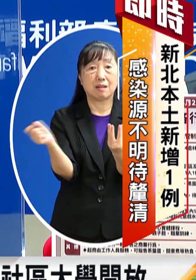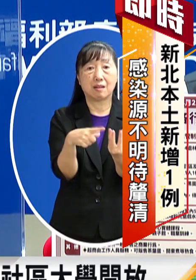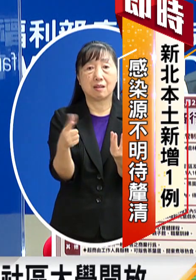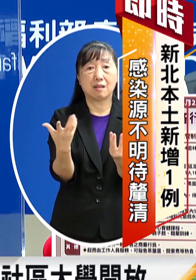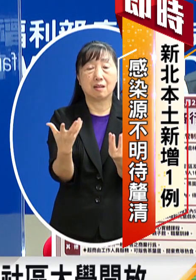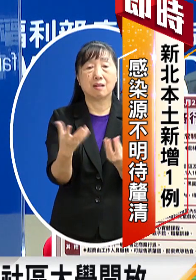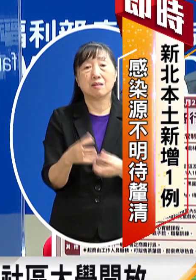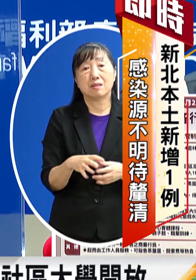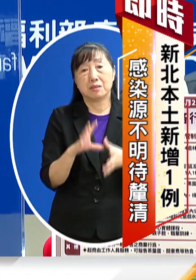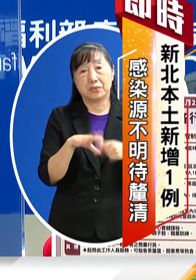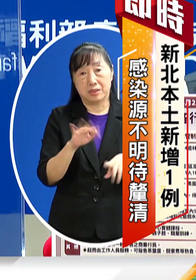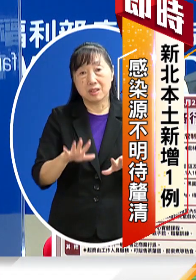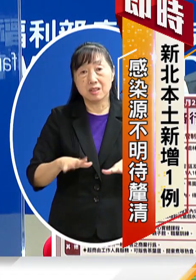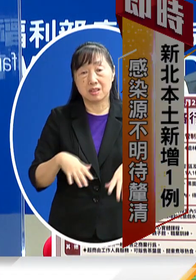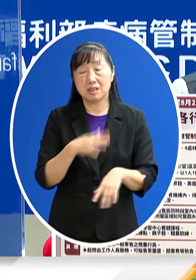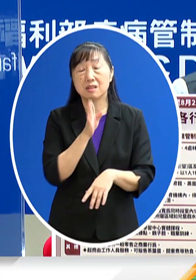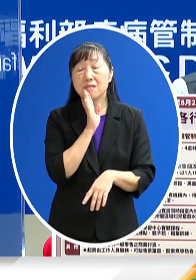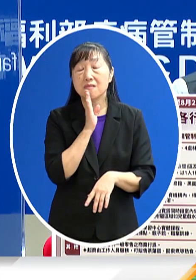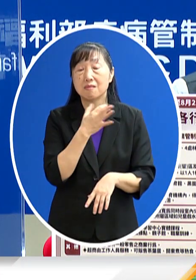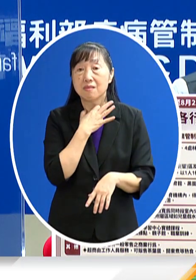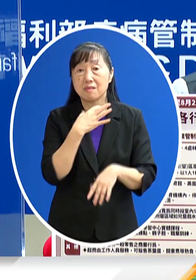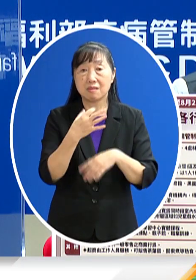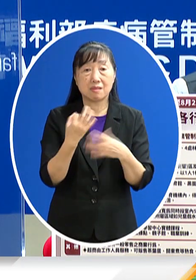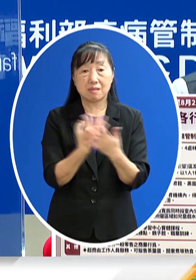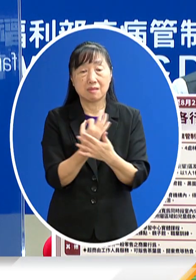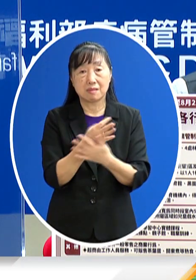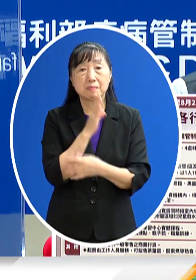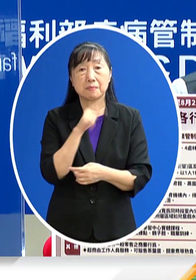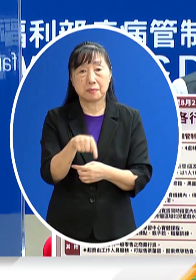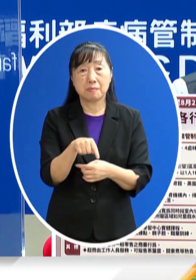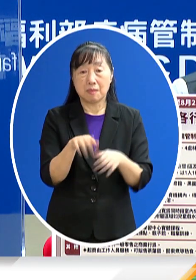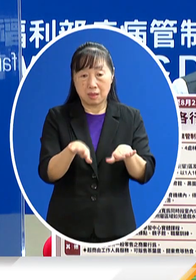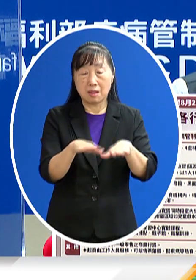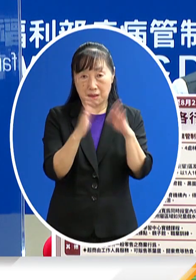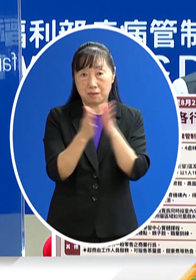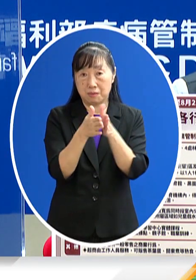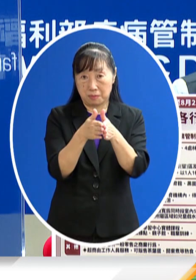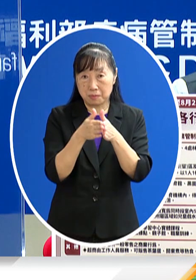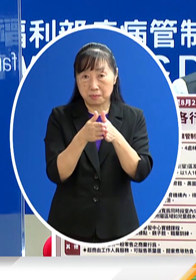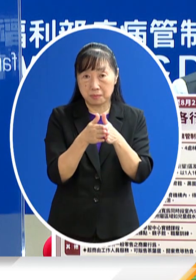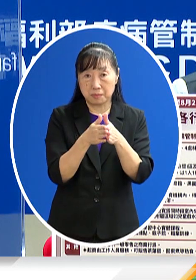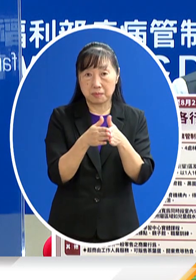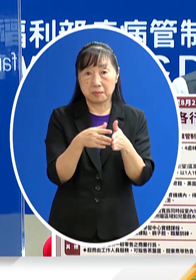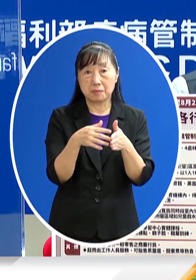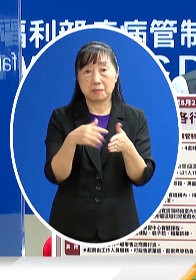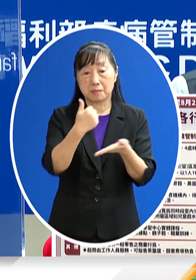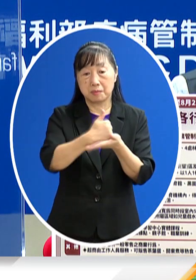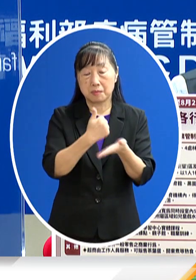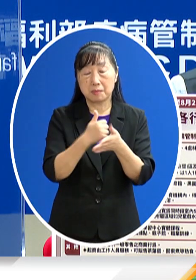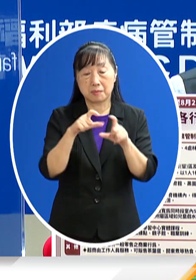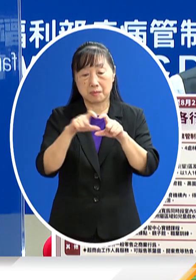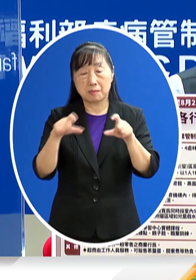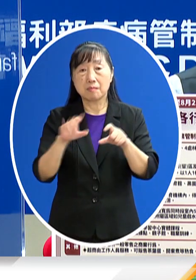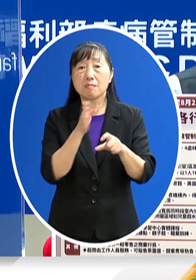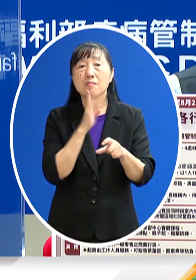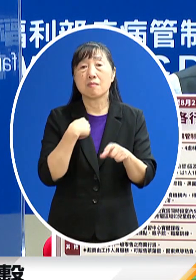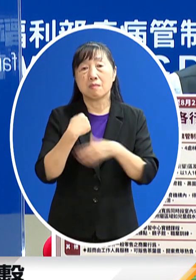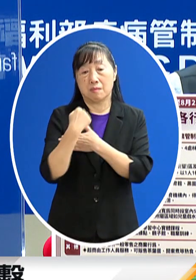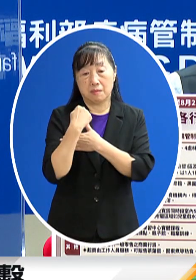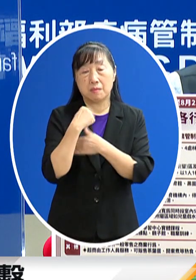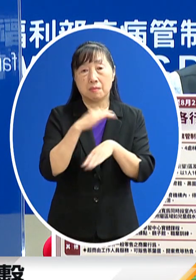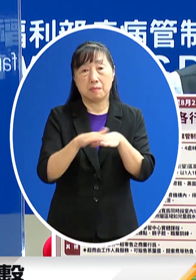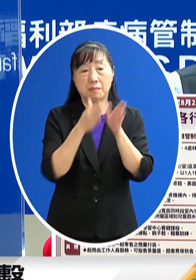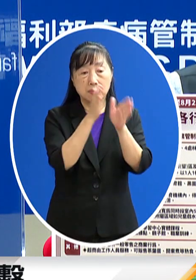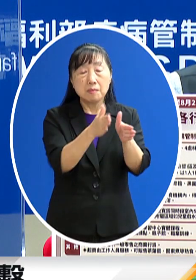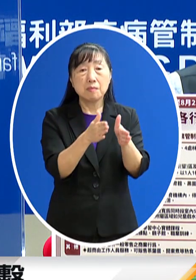我們現在當然是一個疫苗需求緊急的一個情況但是我們當然是積極跟相關